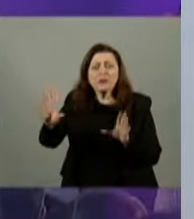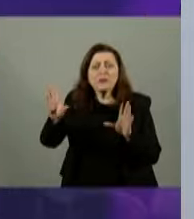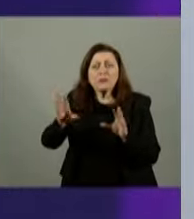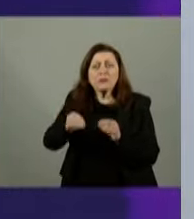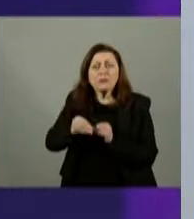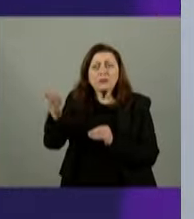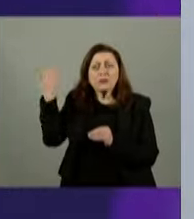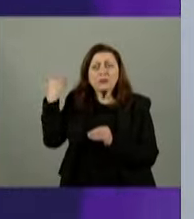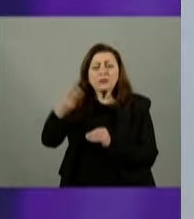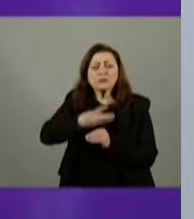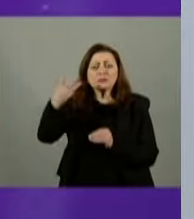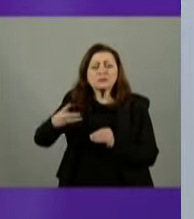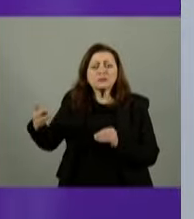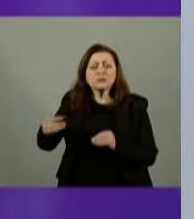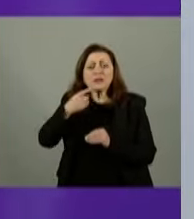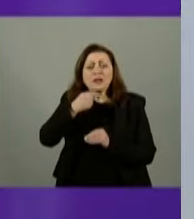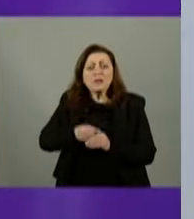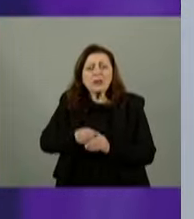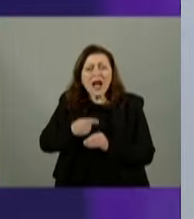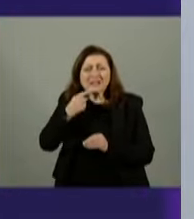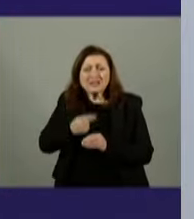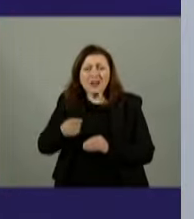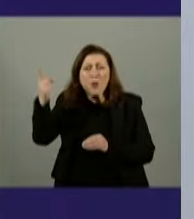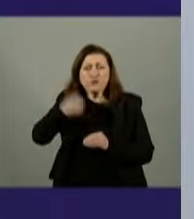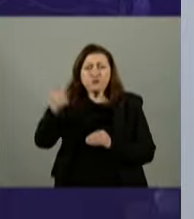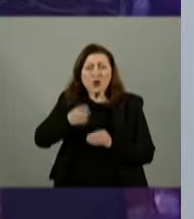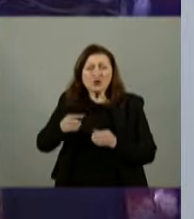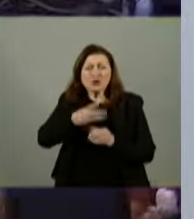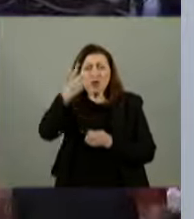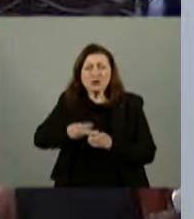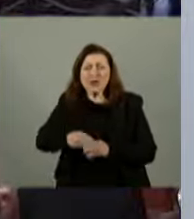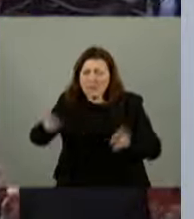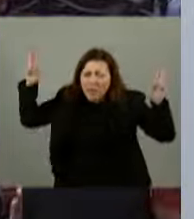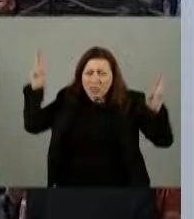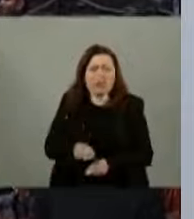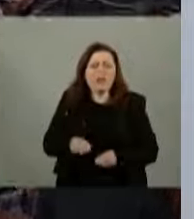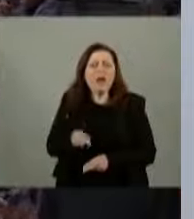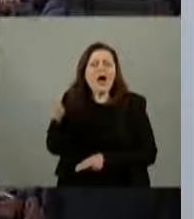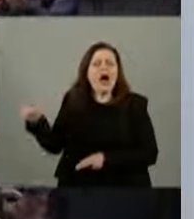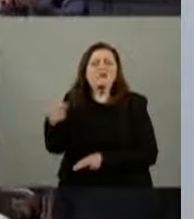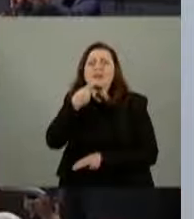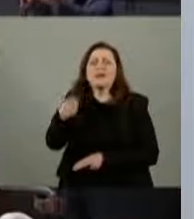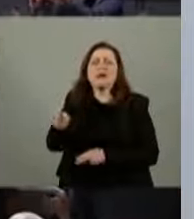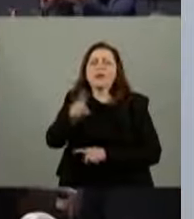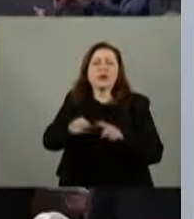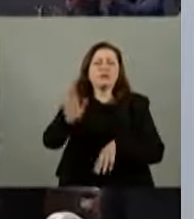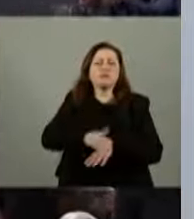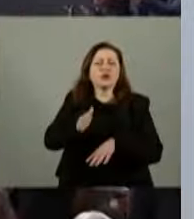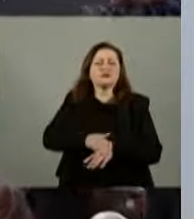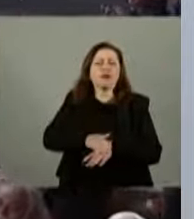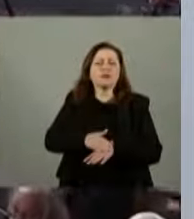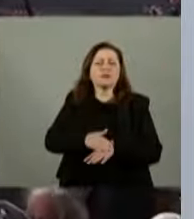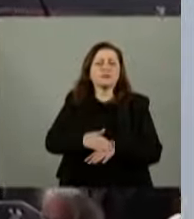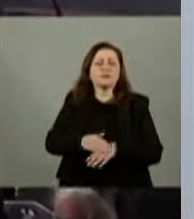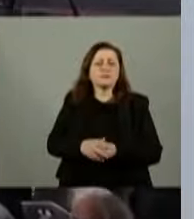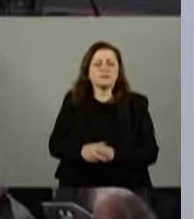ένα εγχείρημα πολύ δύσκολο, ιδιαίτερα σε αυτή την φάση όπου είμαστε μακριά από τις εκλογές και άρα είναι πολύ δύσκολο